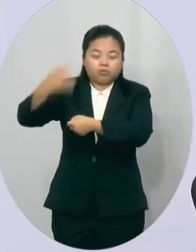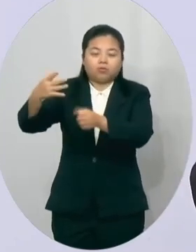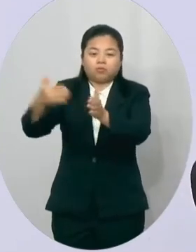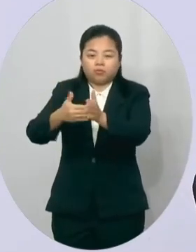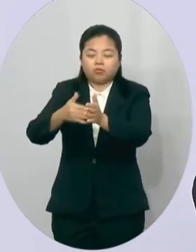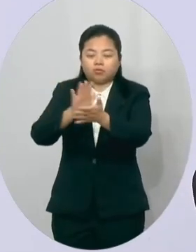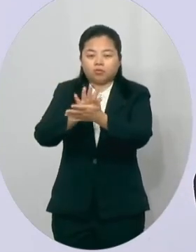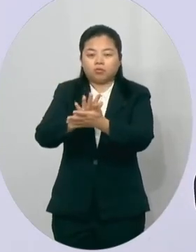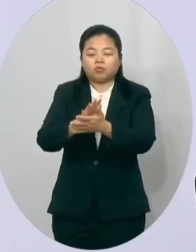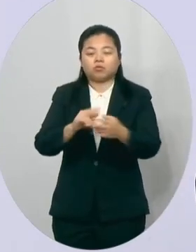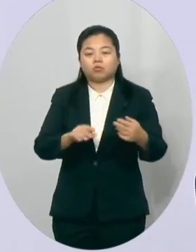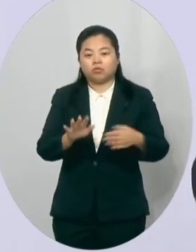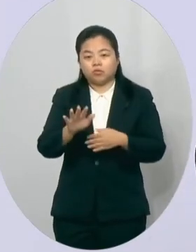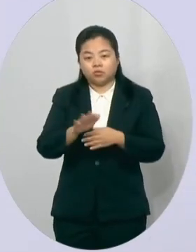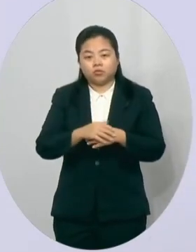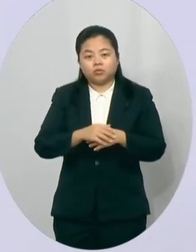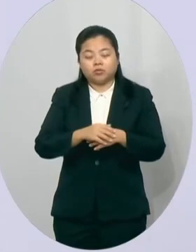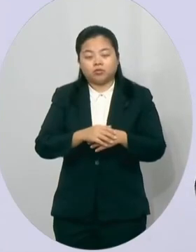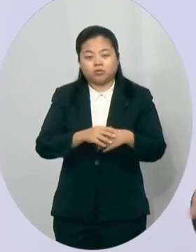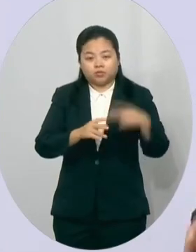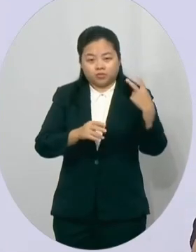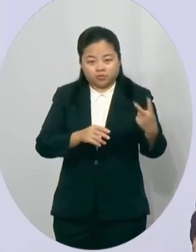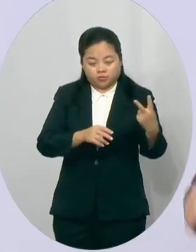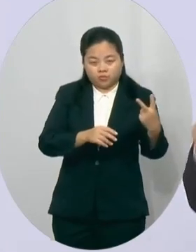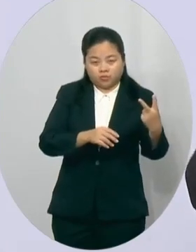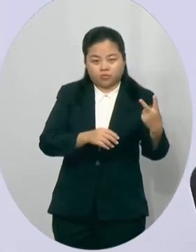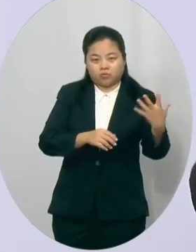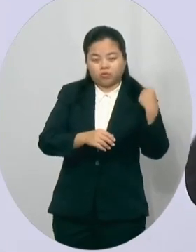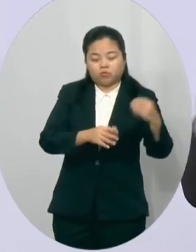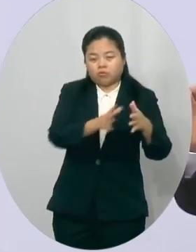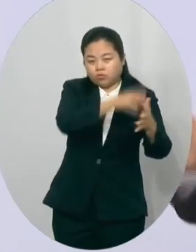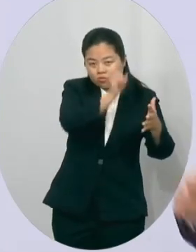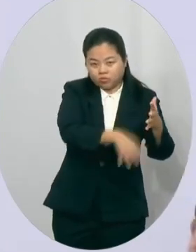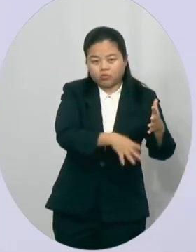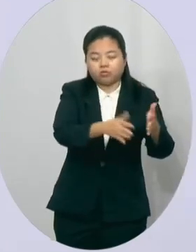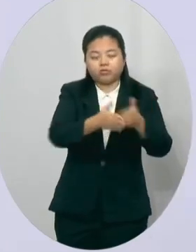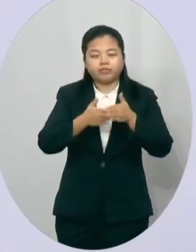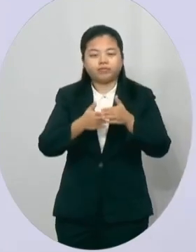两部的燃煤机组就会拆除，以后